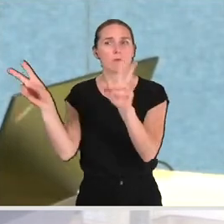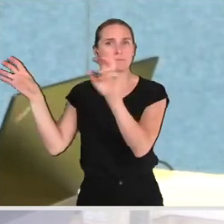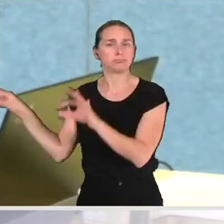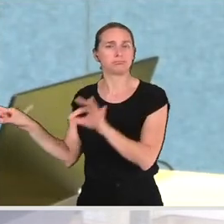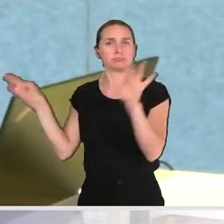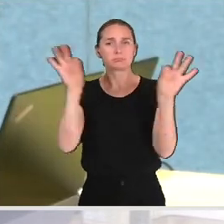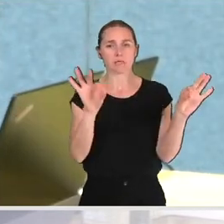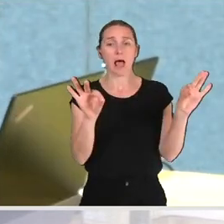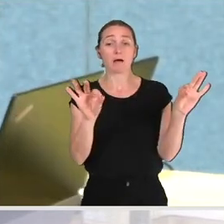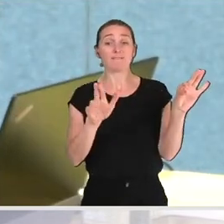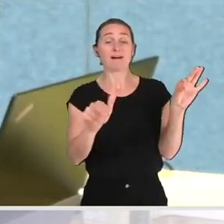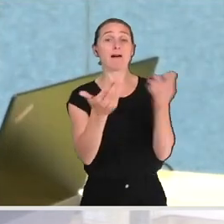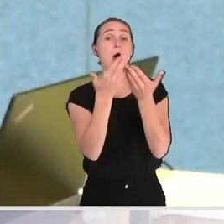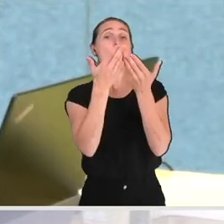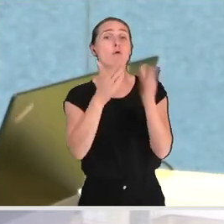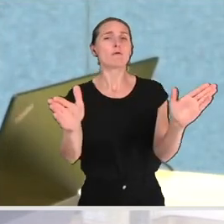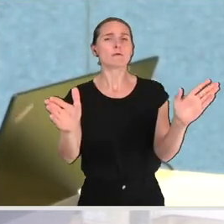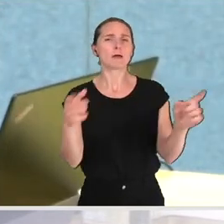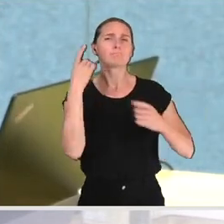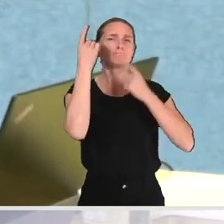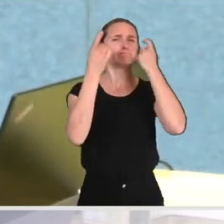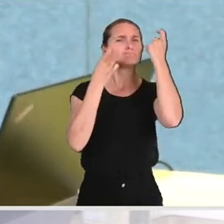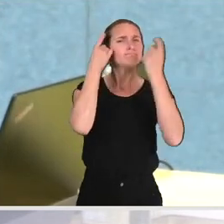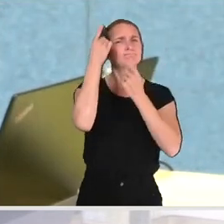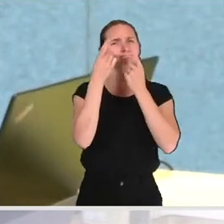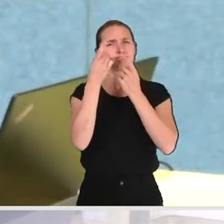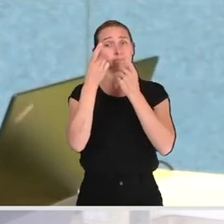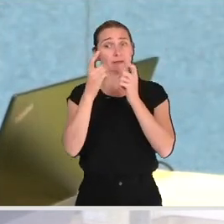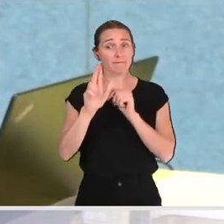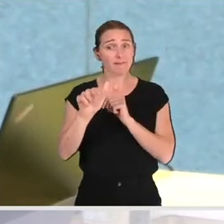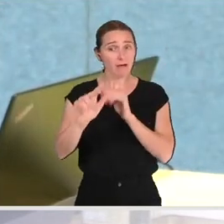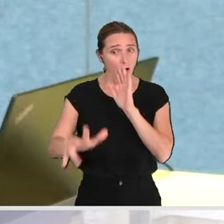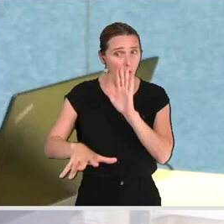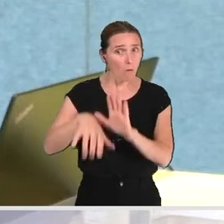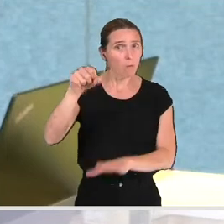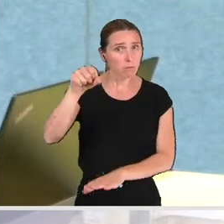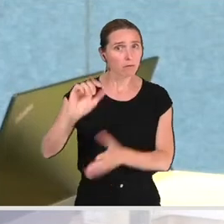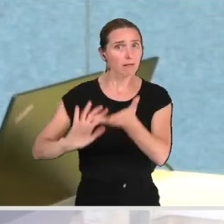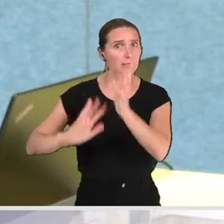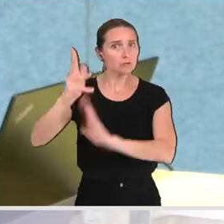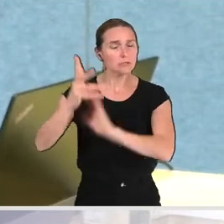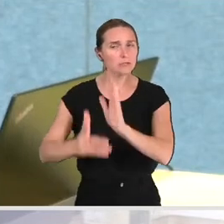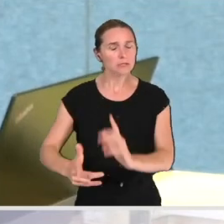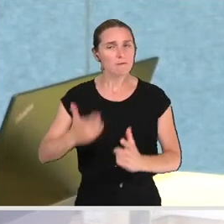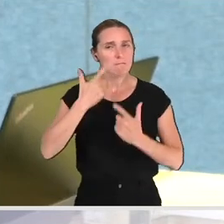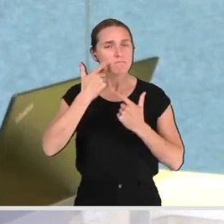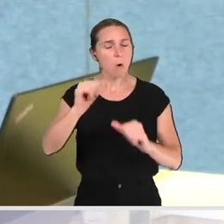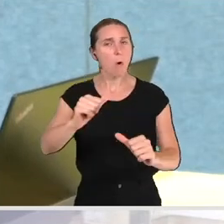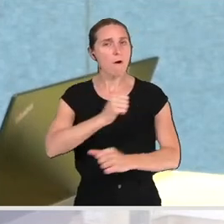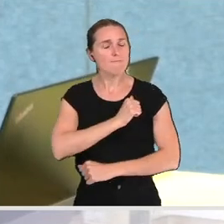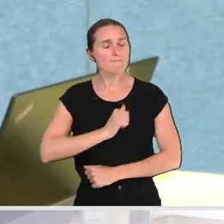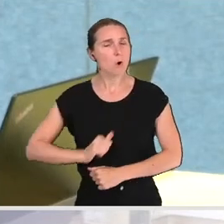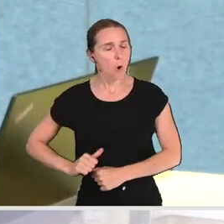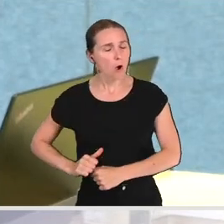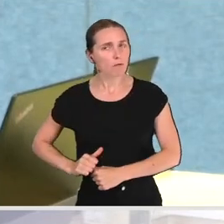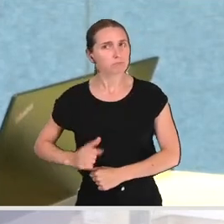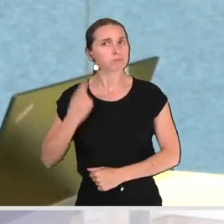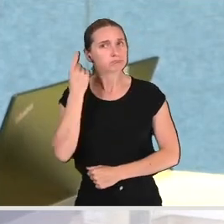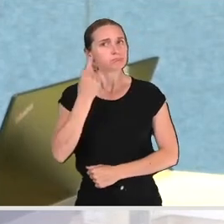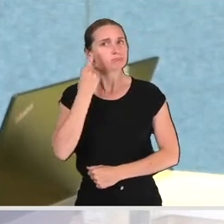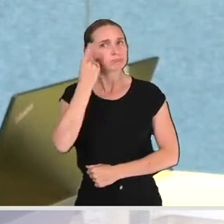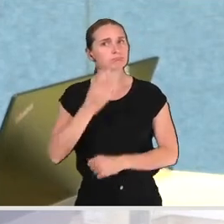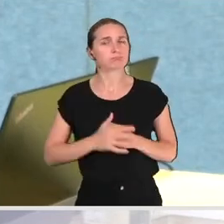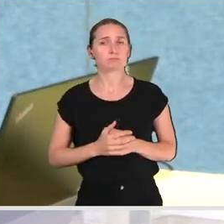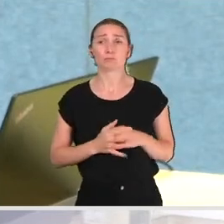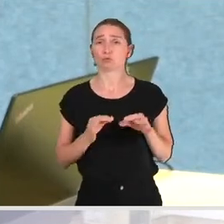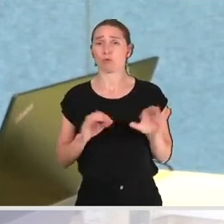incendie politique spectaculaire va-t-il se produire à Grenoble en 2024 ? Les activistes font ici